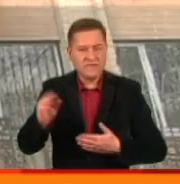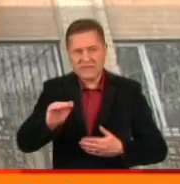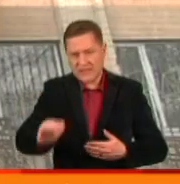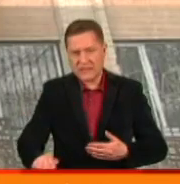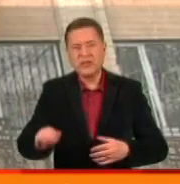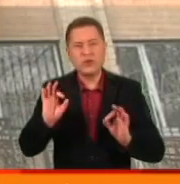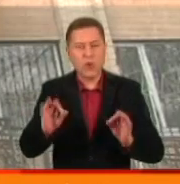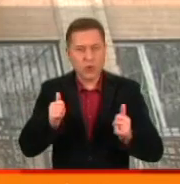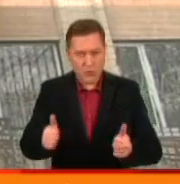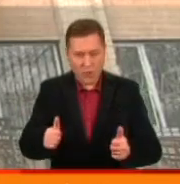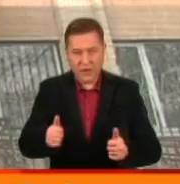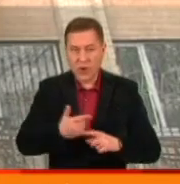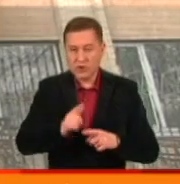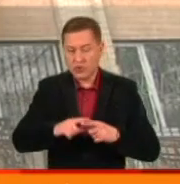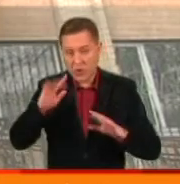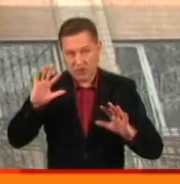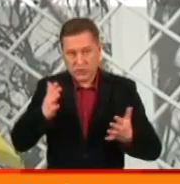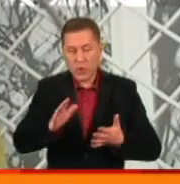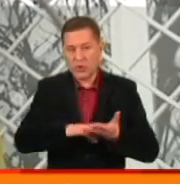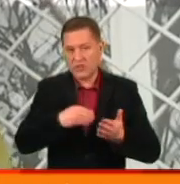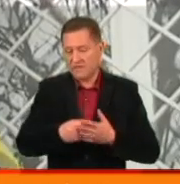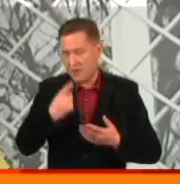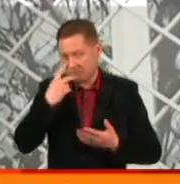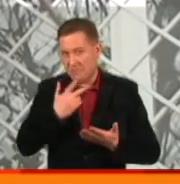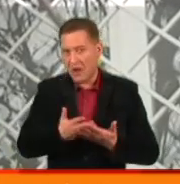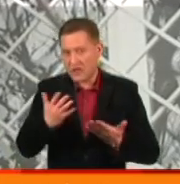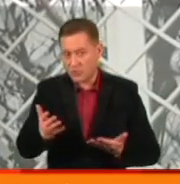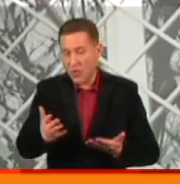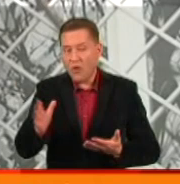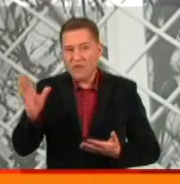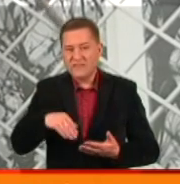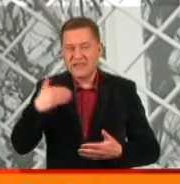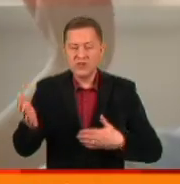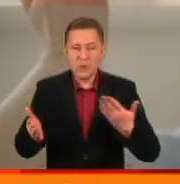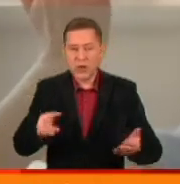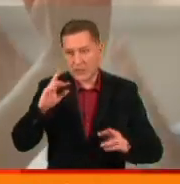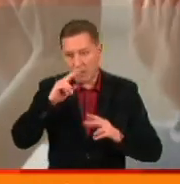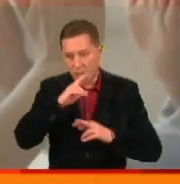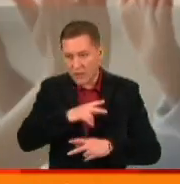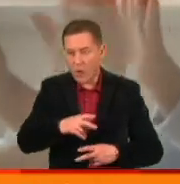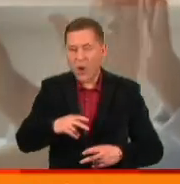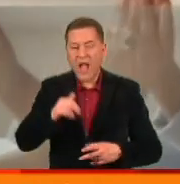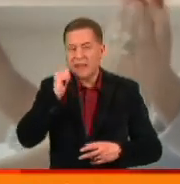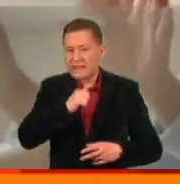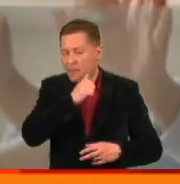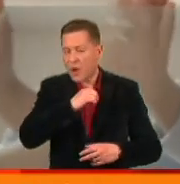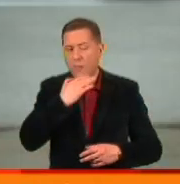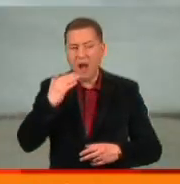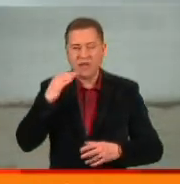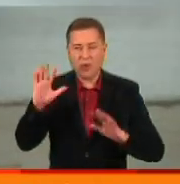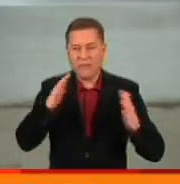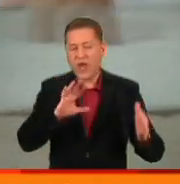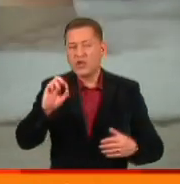дитиною. Урядники називають показовою, адже усі сторони припустилися помилок. Не приховують, у багатьох випадках